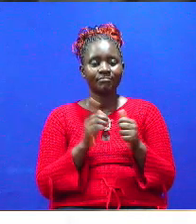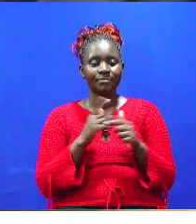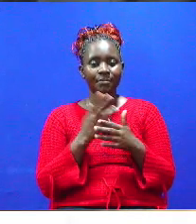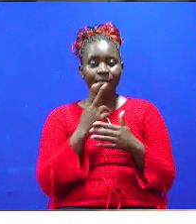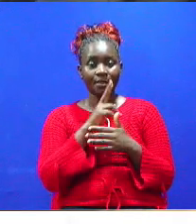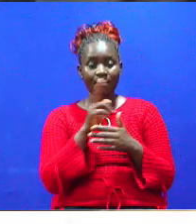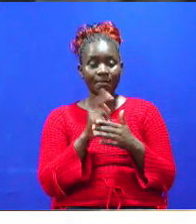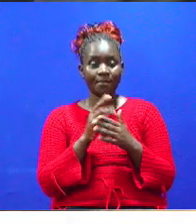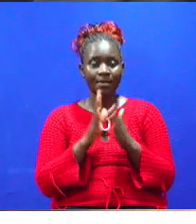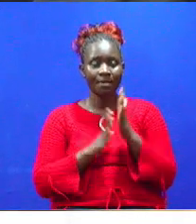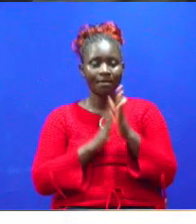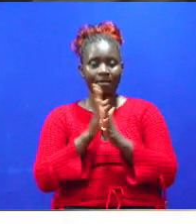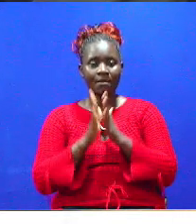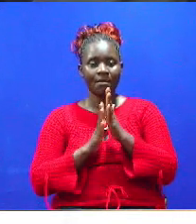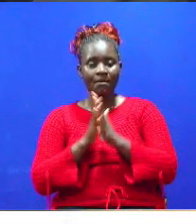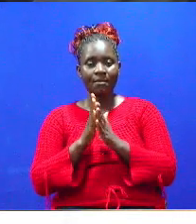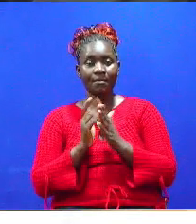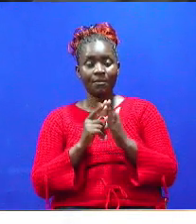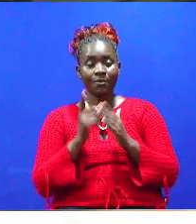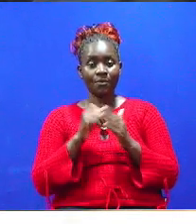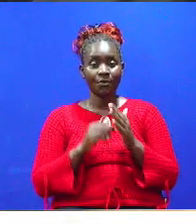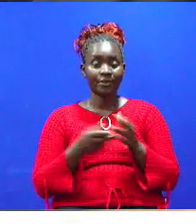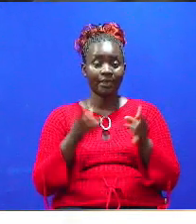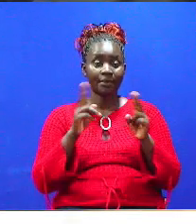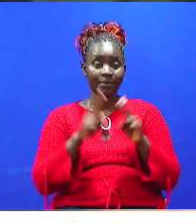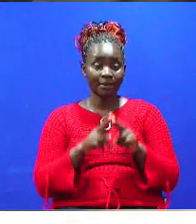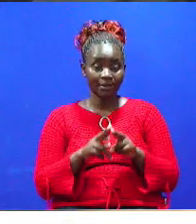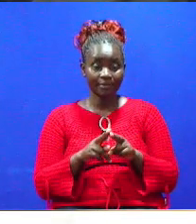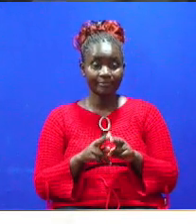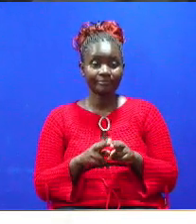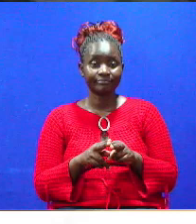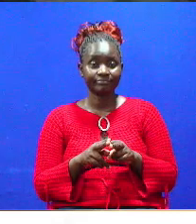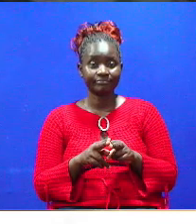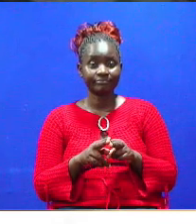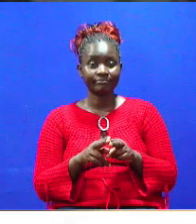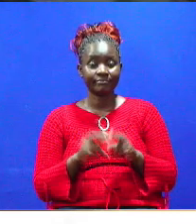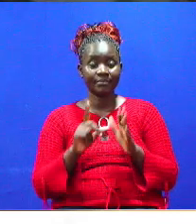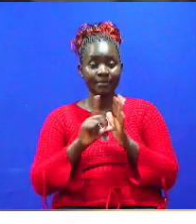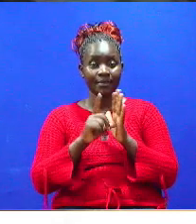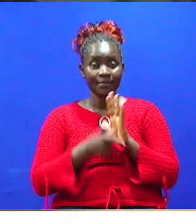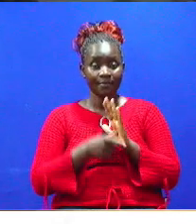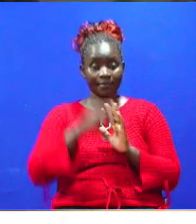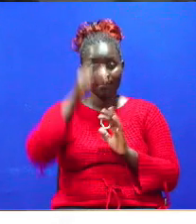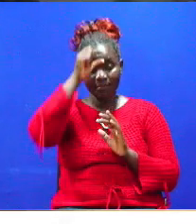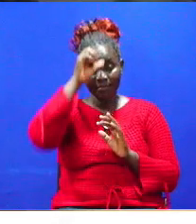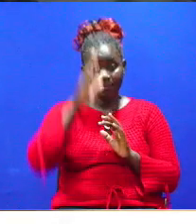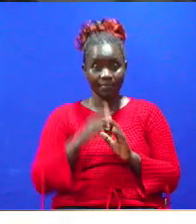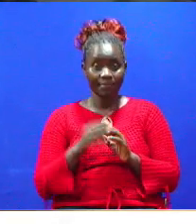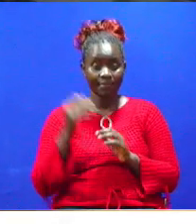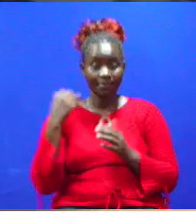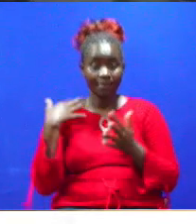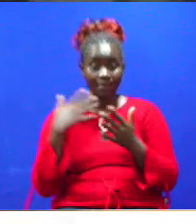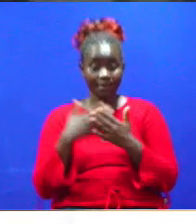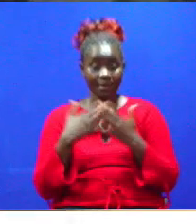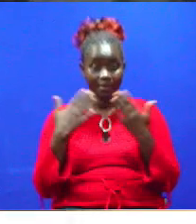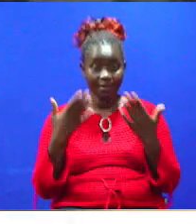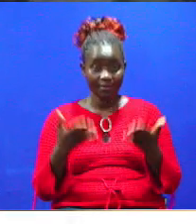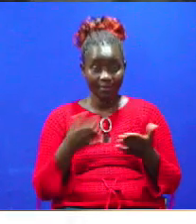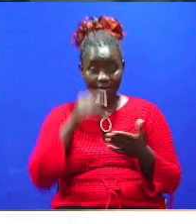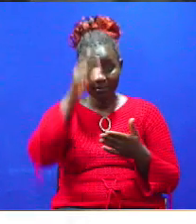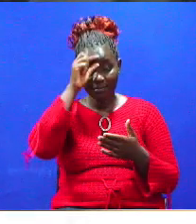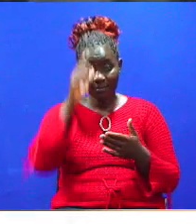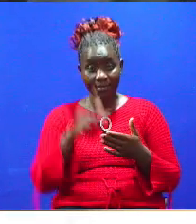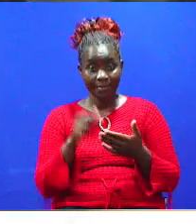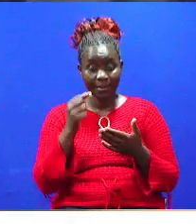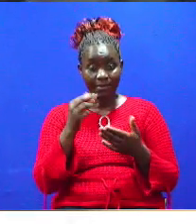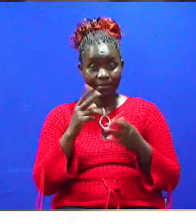ese process yo ko manya ngi kia bete nga kie ya of the right governor and the current governor na chibesa kia bana